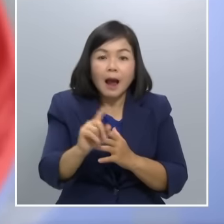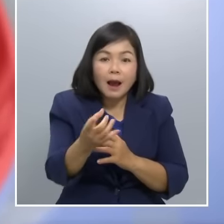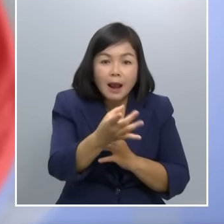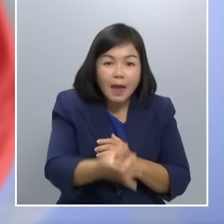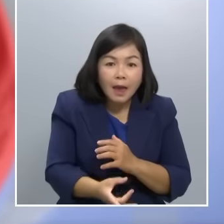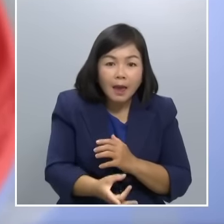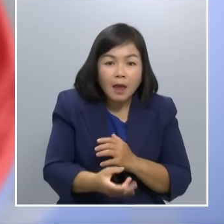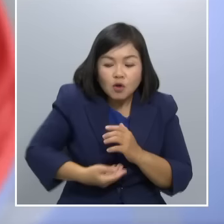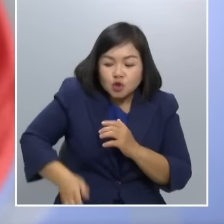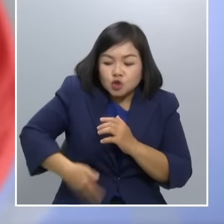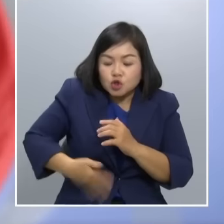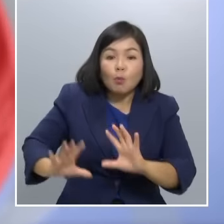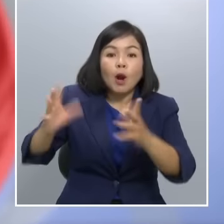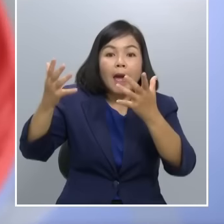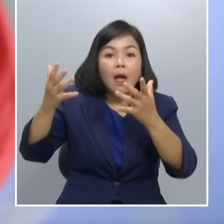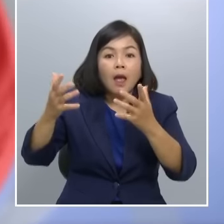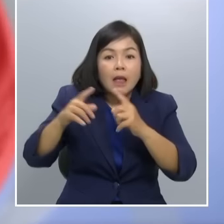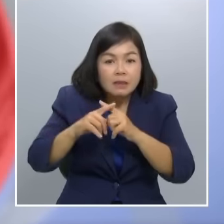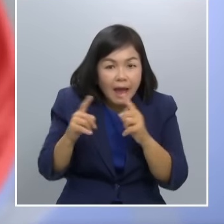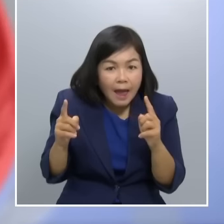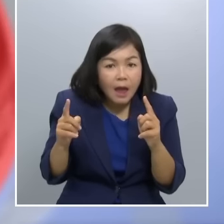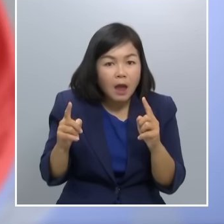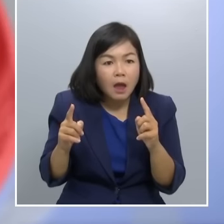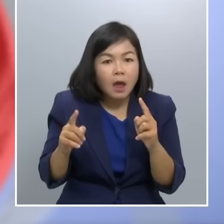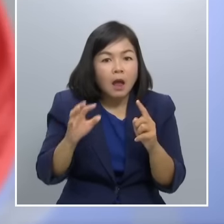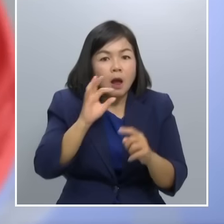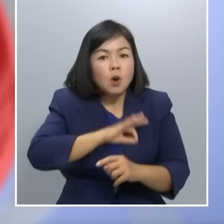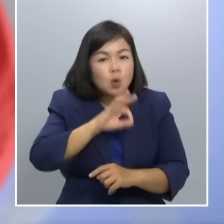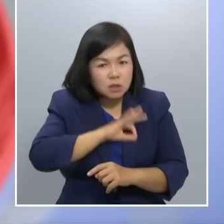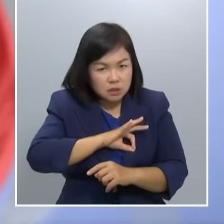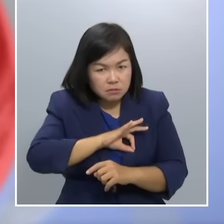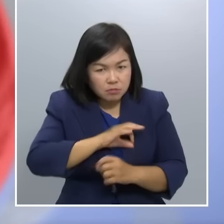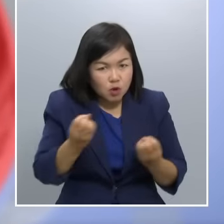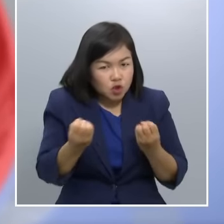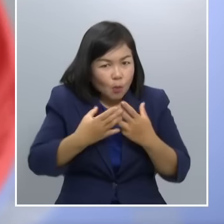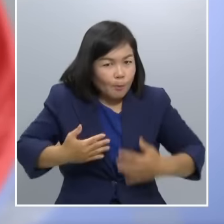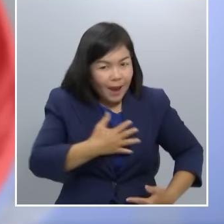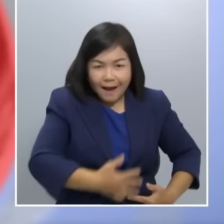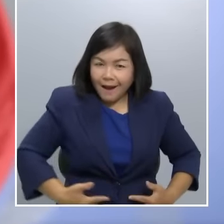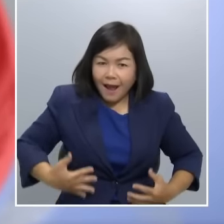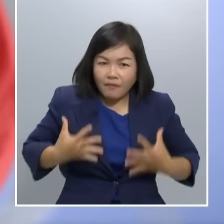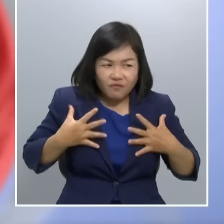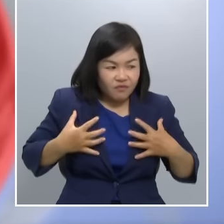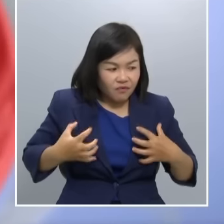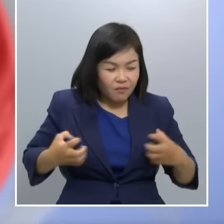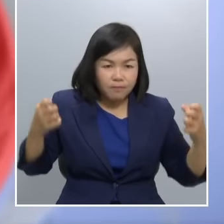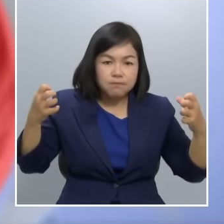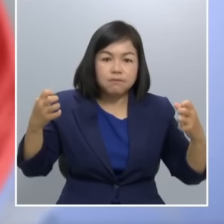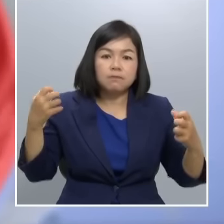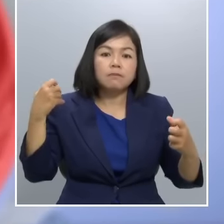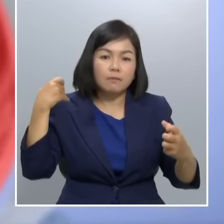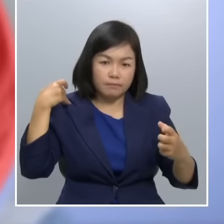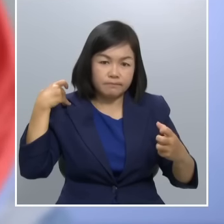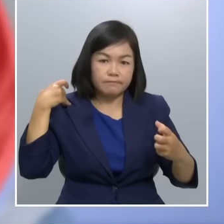มันถูกขับออกไปแล้วค่ะแต่มันทิ้งอาการไว้ให้คุณเรียบร้อยมันทำลายไปแล้วมันทำลายไปหมดแล้วอือเนี่ย